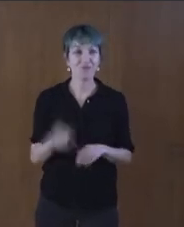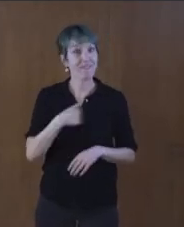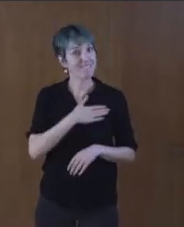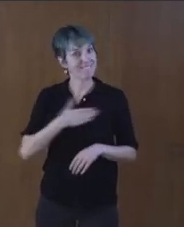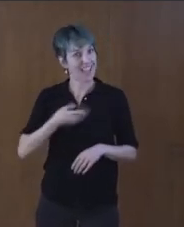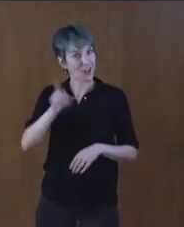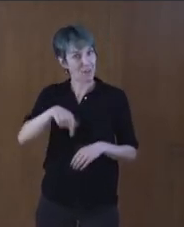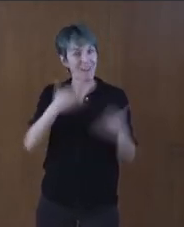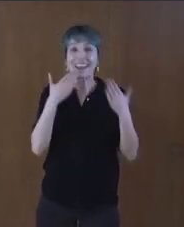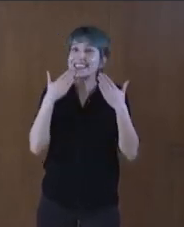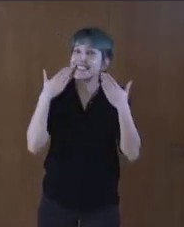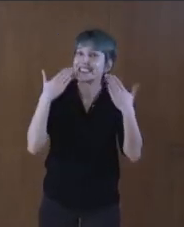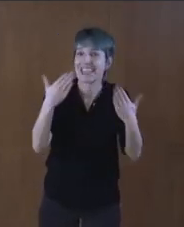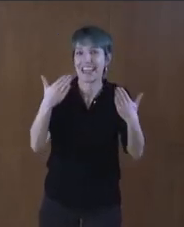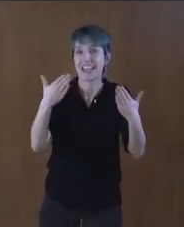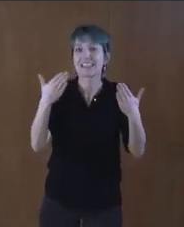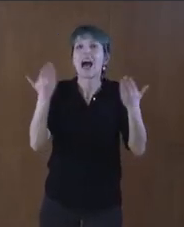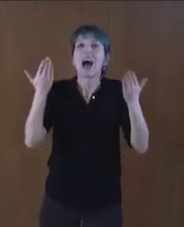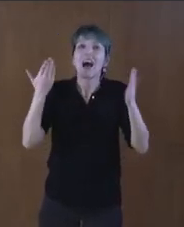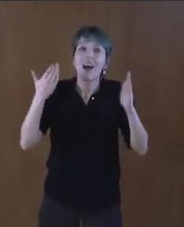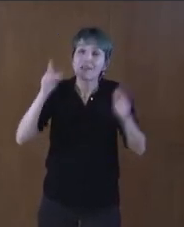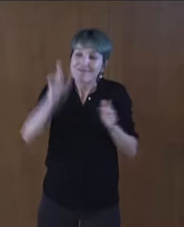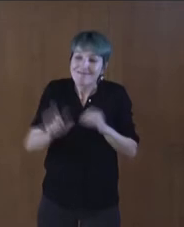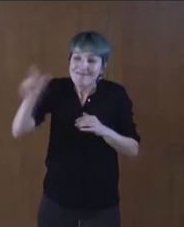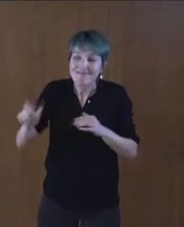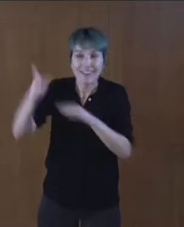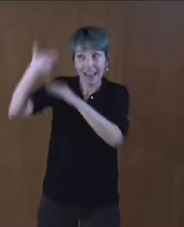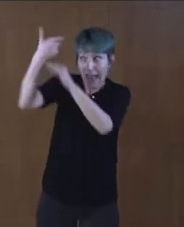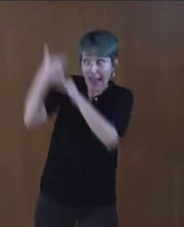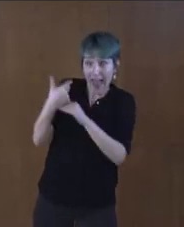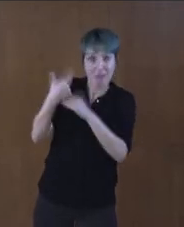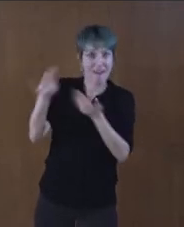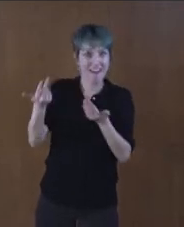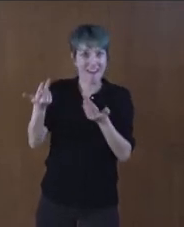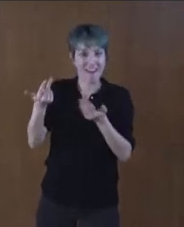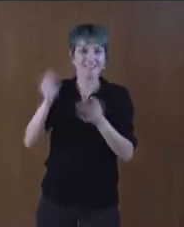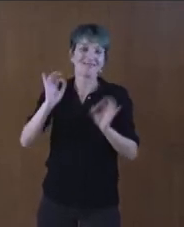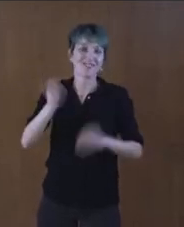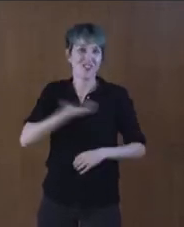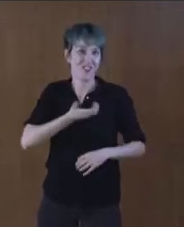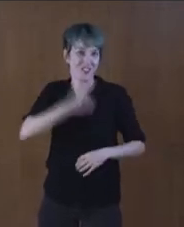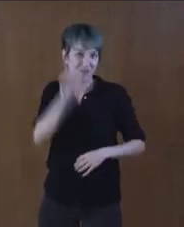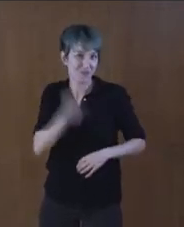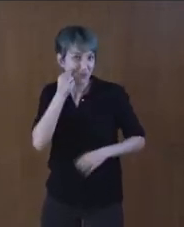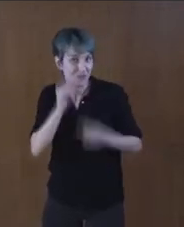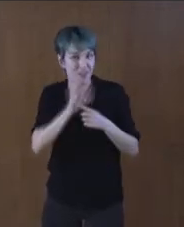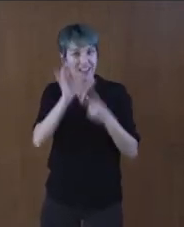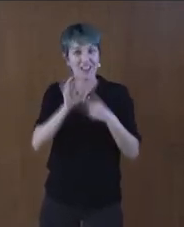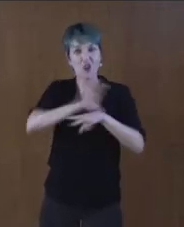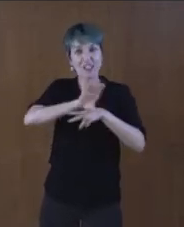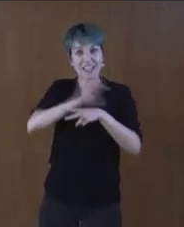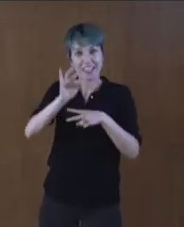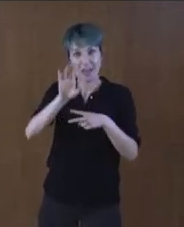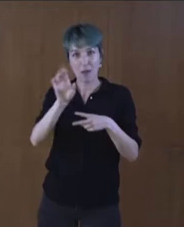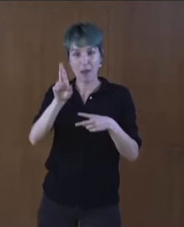Voldria agrair també moltíssim que ens hagin gravat aquest vídeo l'alcaldessa Ada Colau, el conseller Ramon Tremosa i la presidenta